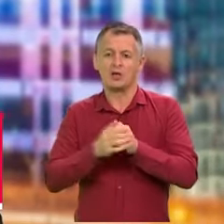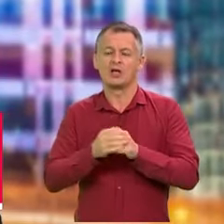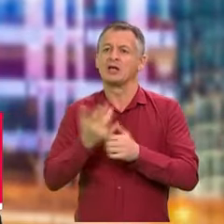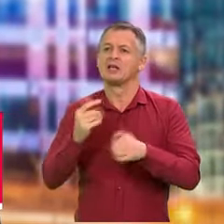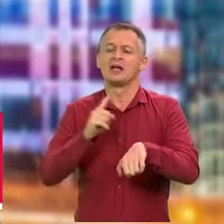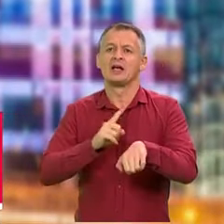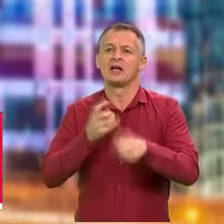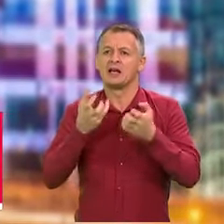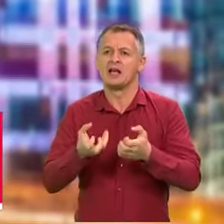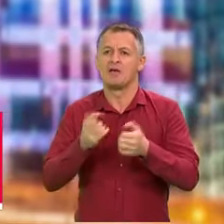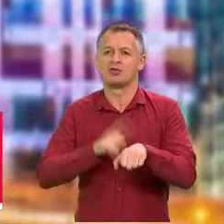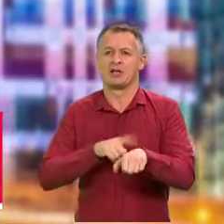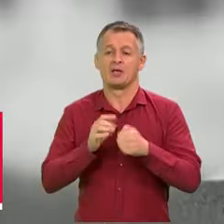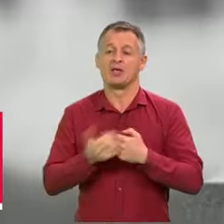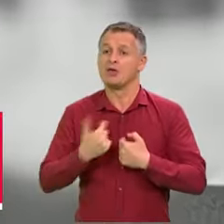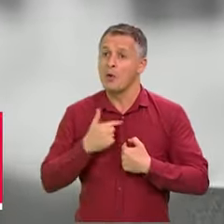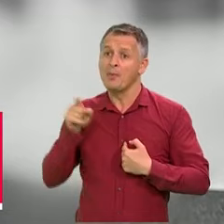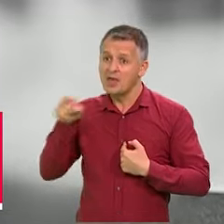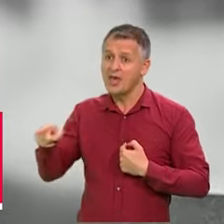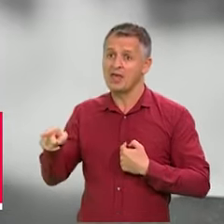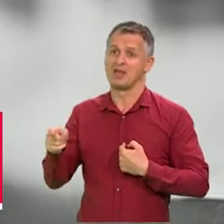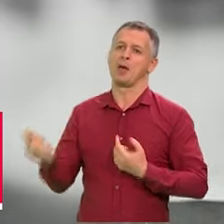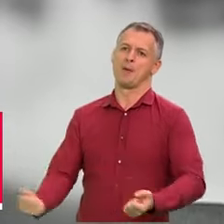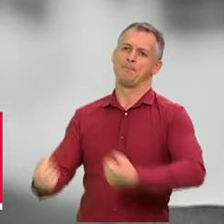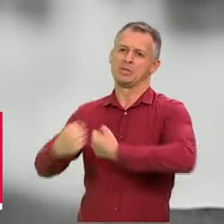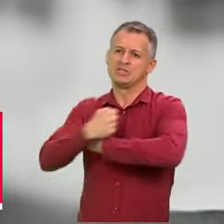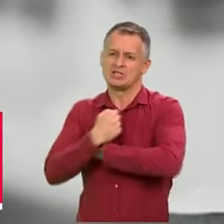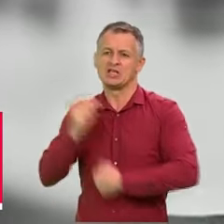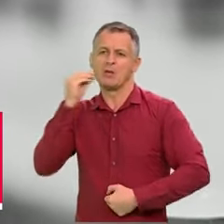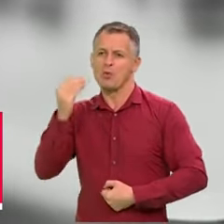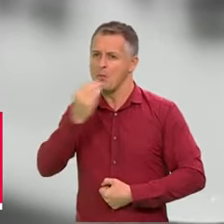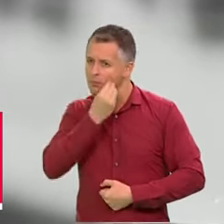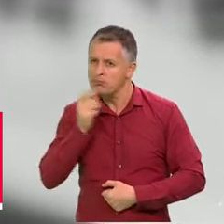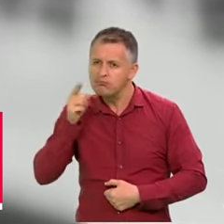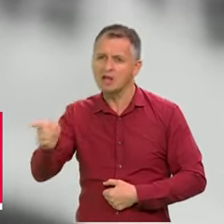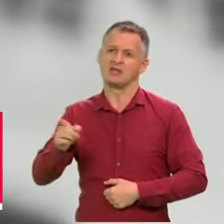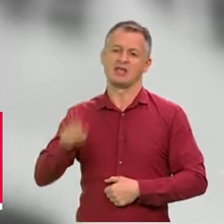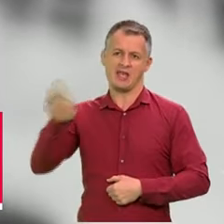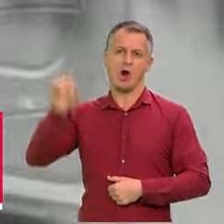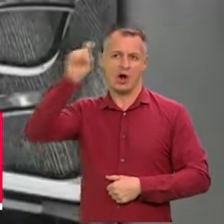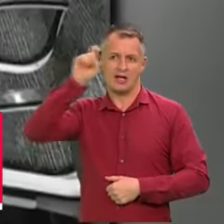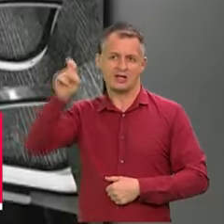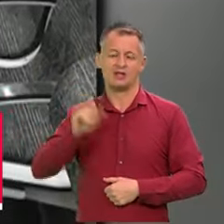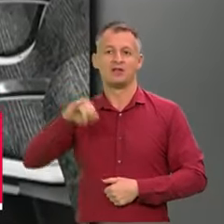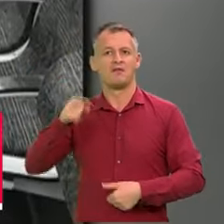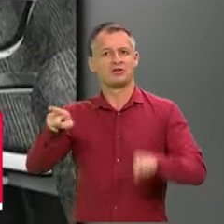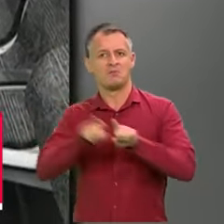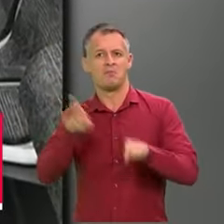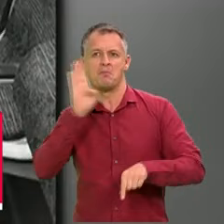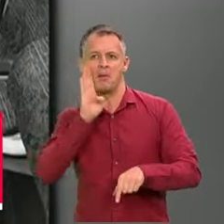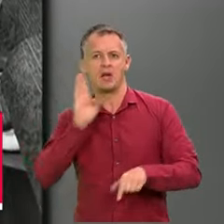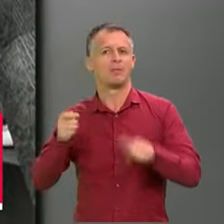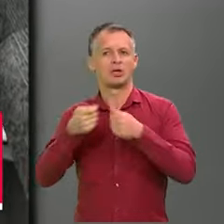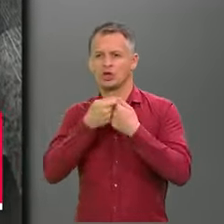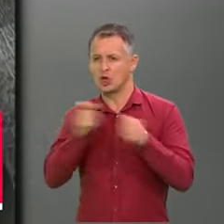i-am îmbrățișat, i-am pupat, ei au mare încredere, și copii, și părinții, și mamele, toți i-am îmbrățișat,